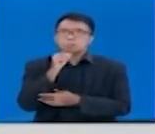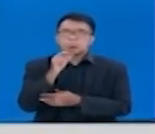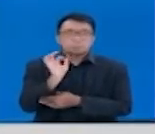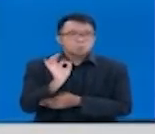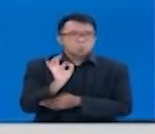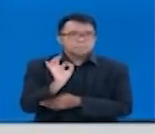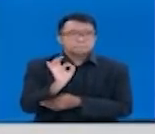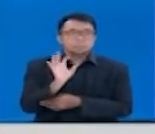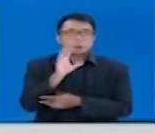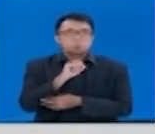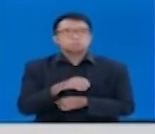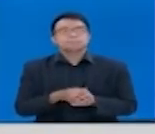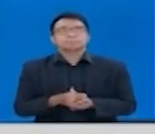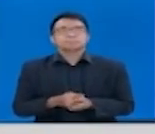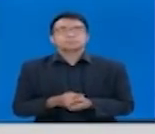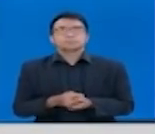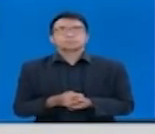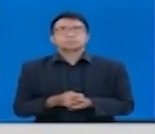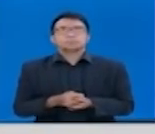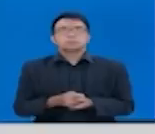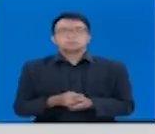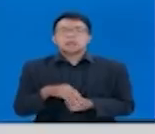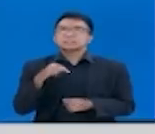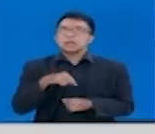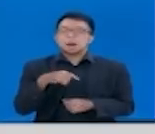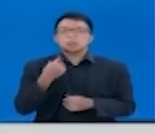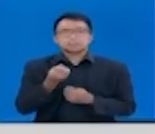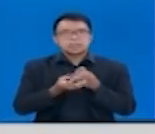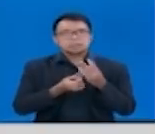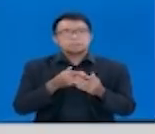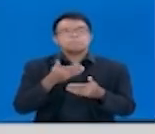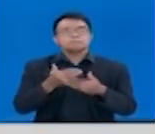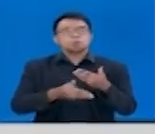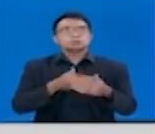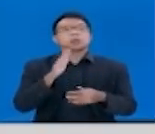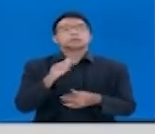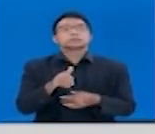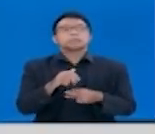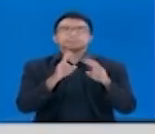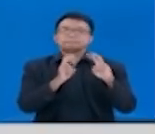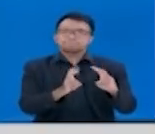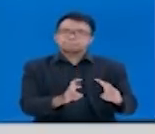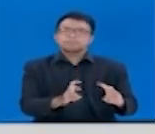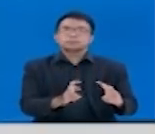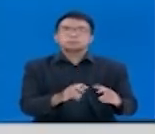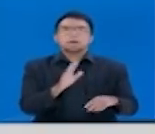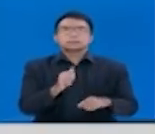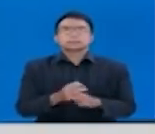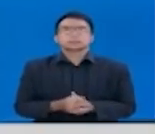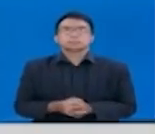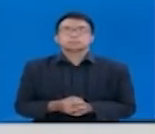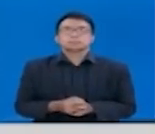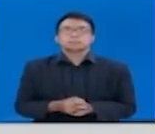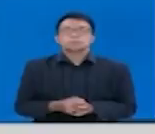Untuk saat ini dapat kami jelaskan, Mbak, masih kita dalami. Karena apakah modus yang sama ataupun pelaku dari komplotan yang